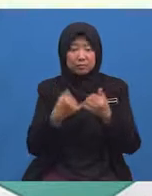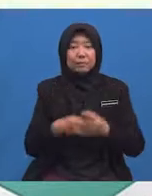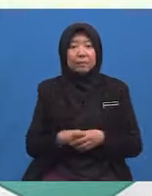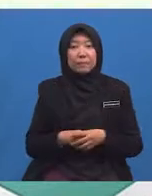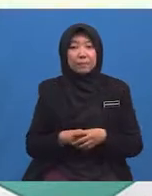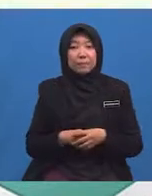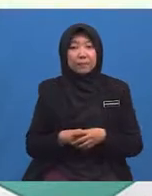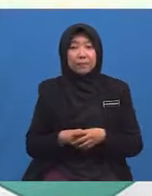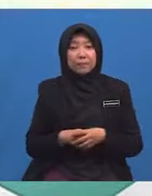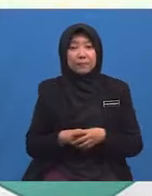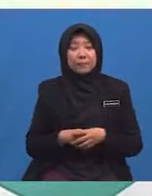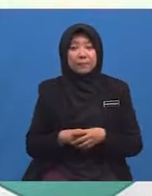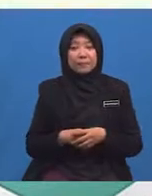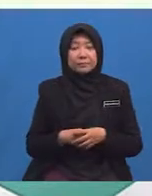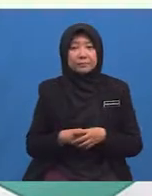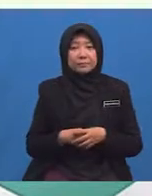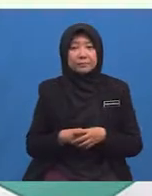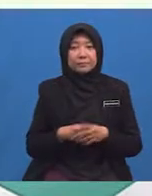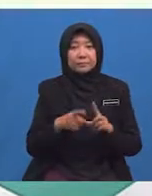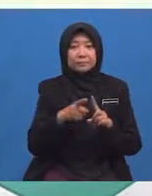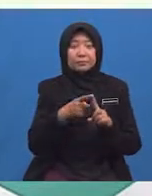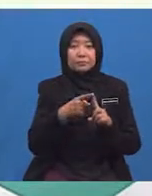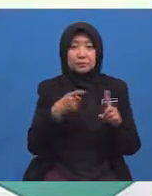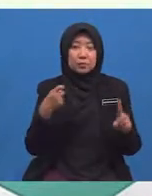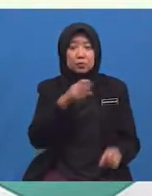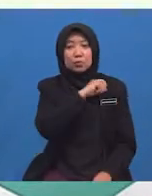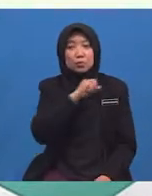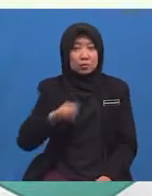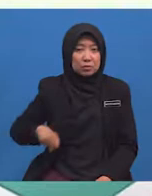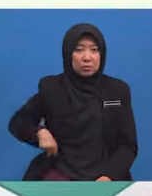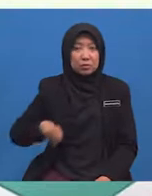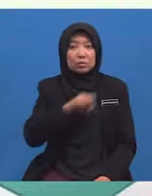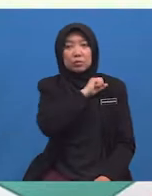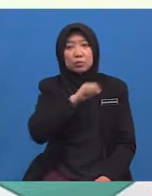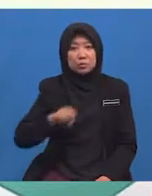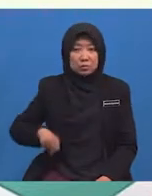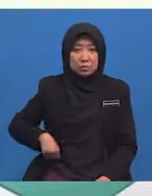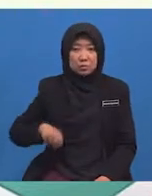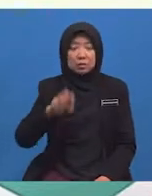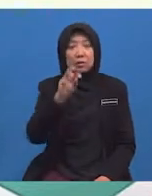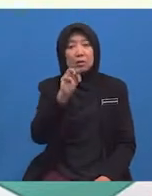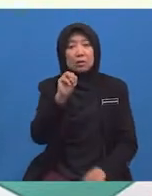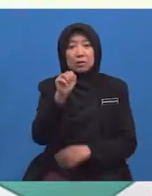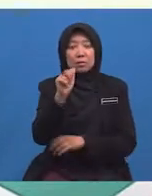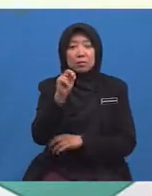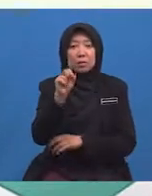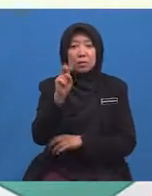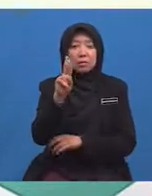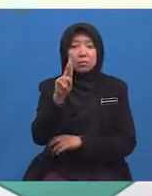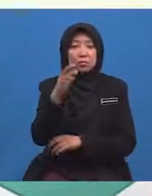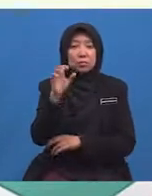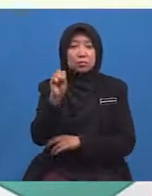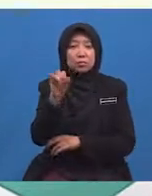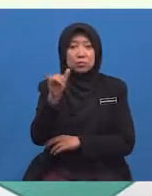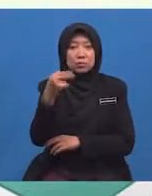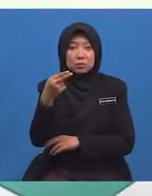iaitu terdiri daripada sultan-sultan seperti Sultan Mansur Shah, Sultan Alauddin Rakyat